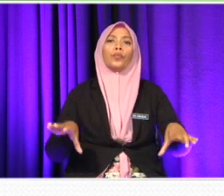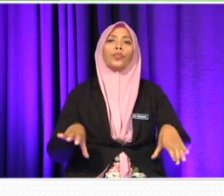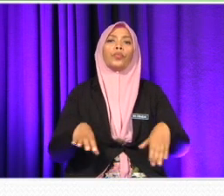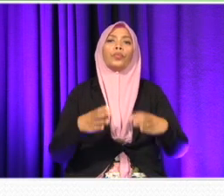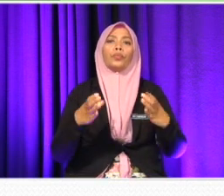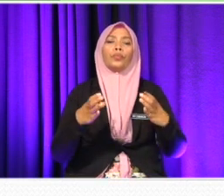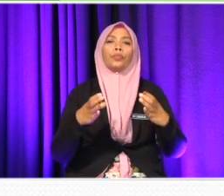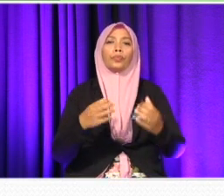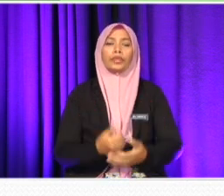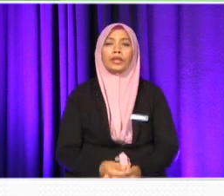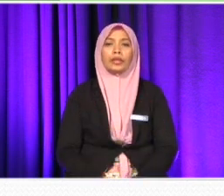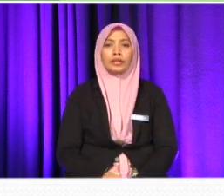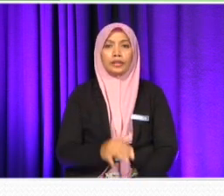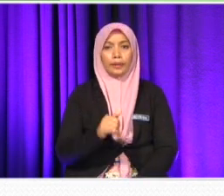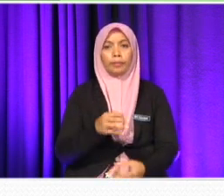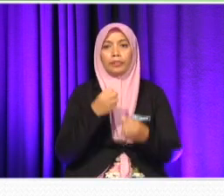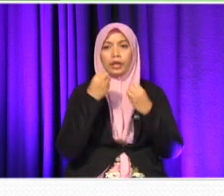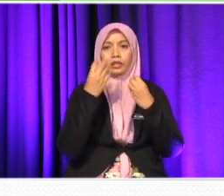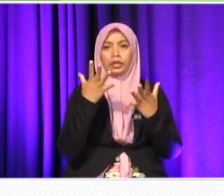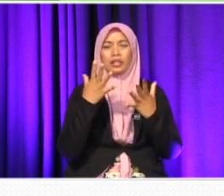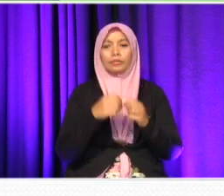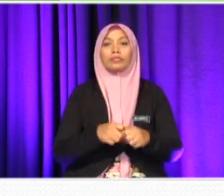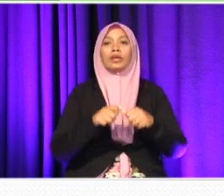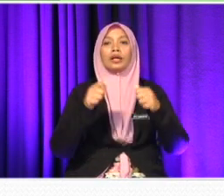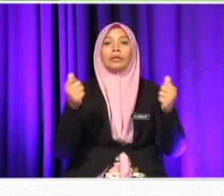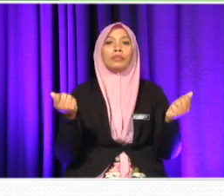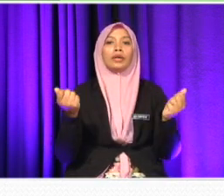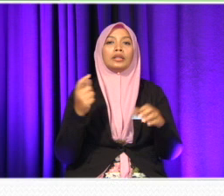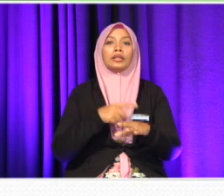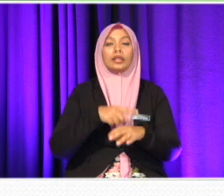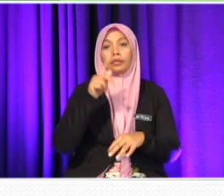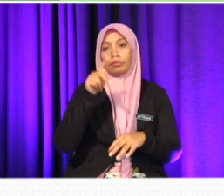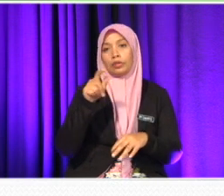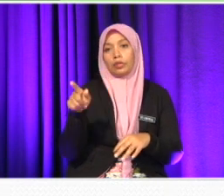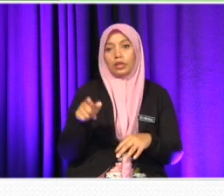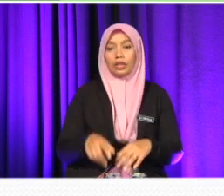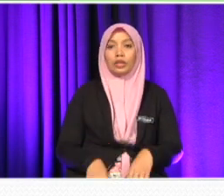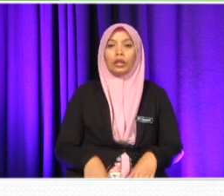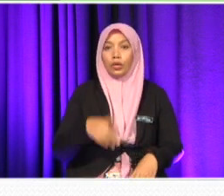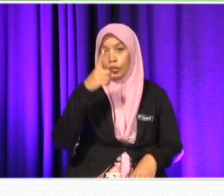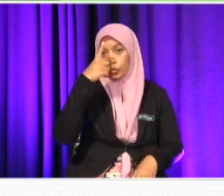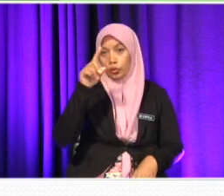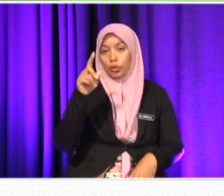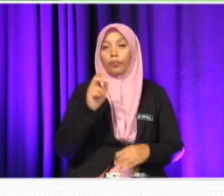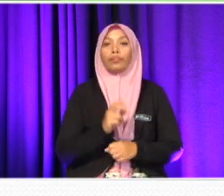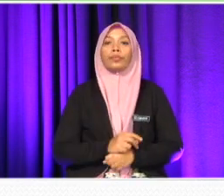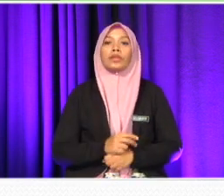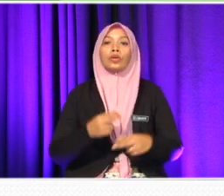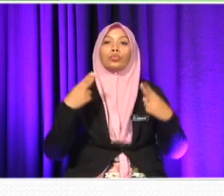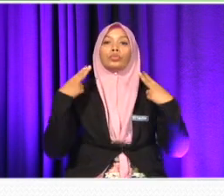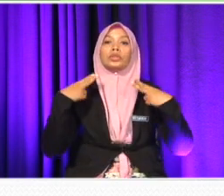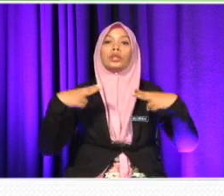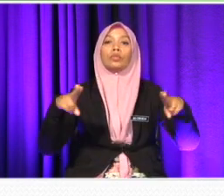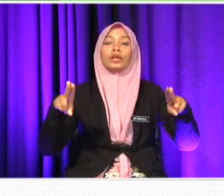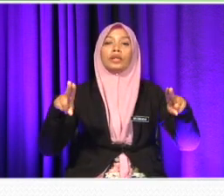Oke jadi kepentingan usaha yang keuangan ini amat diperlukan sebagai seorang Usahawan maupun kita sebagai individu